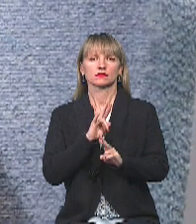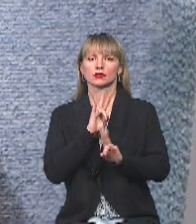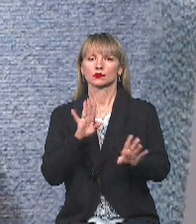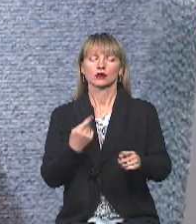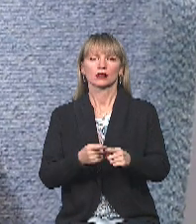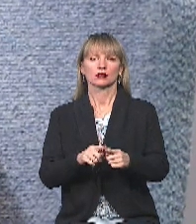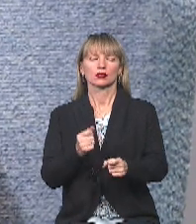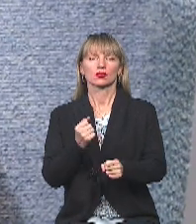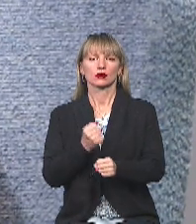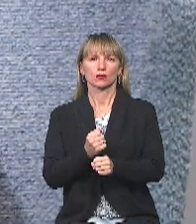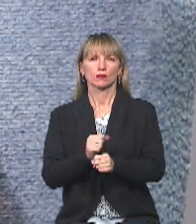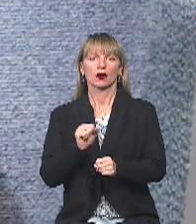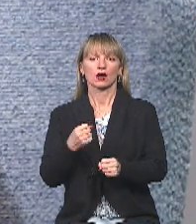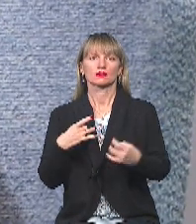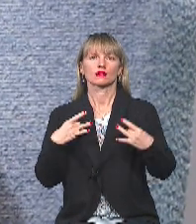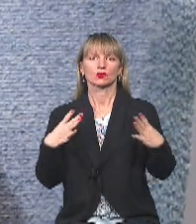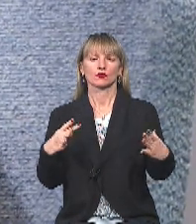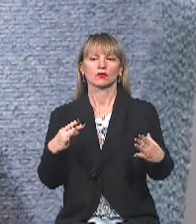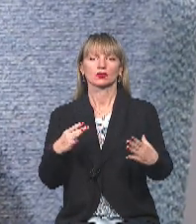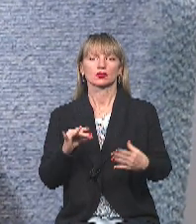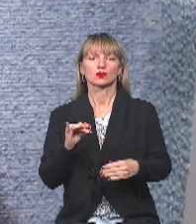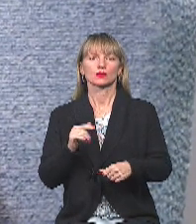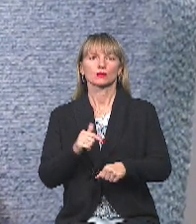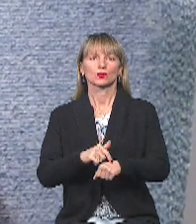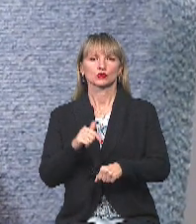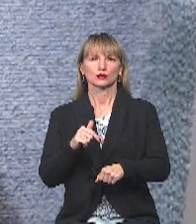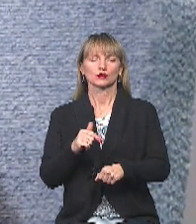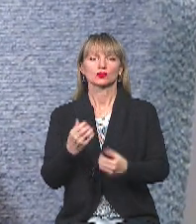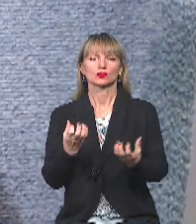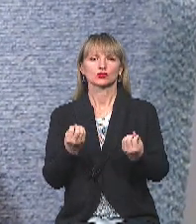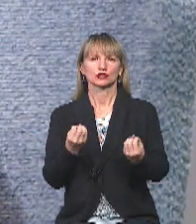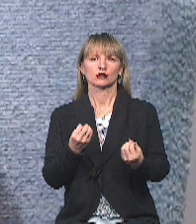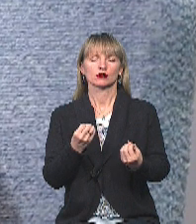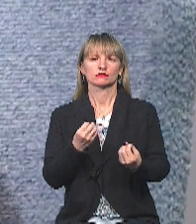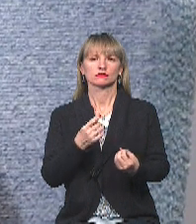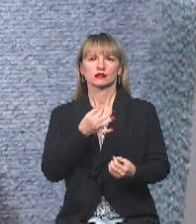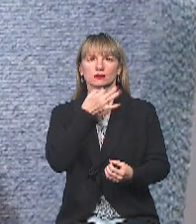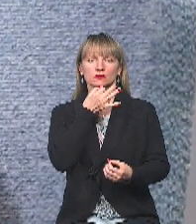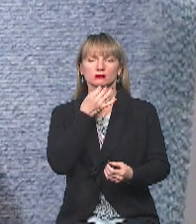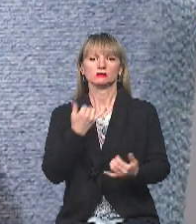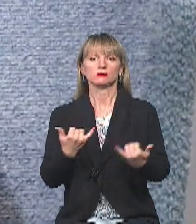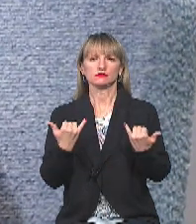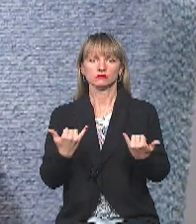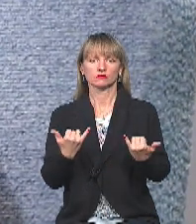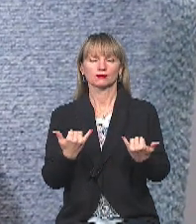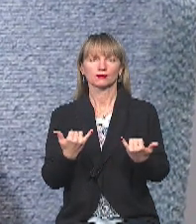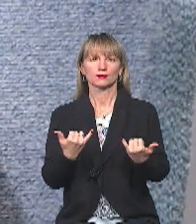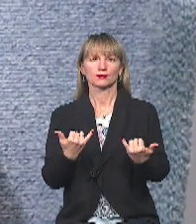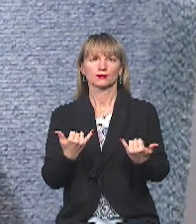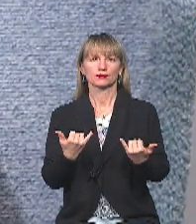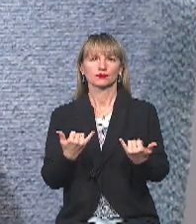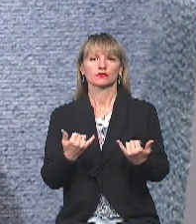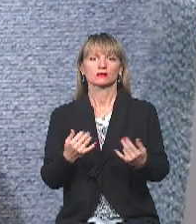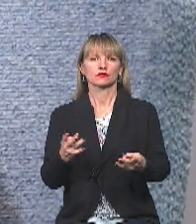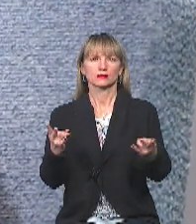Але святкувати і відзначати, почивати на лаврах ще рано. Бо саме сьогодні, саме зараз її